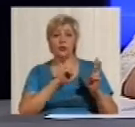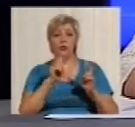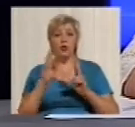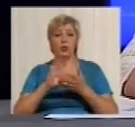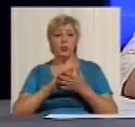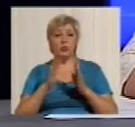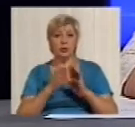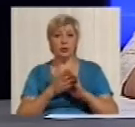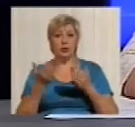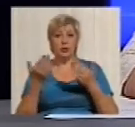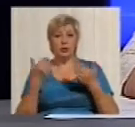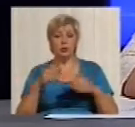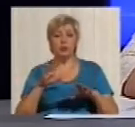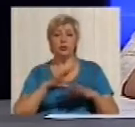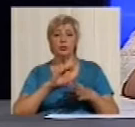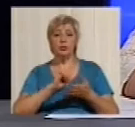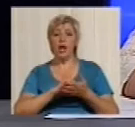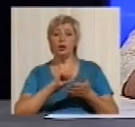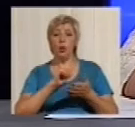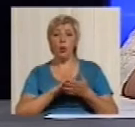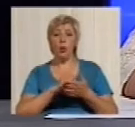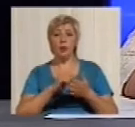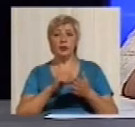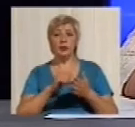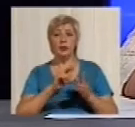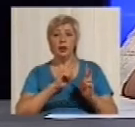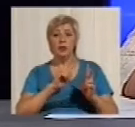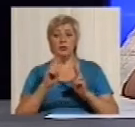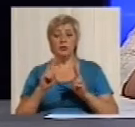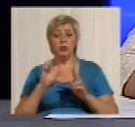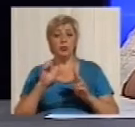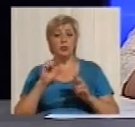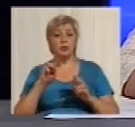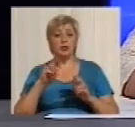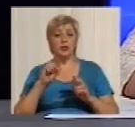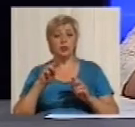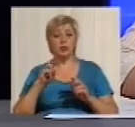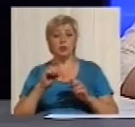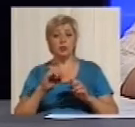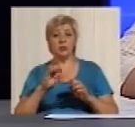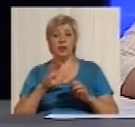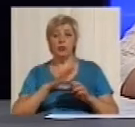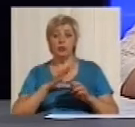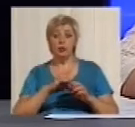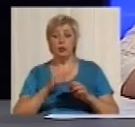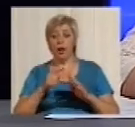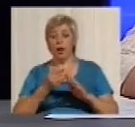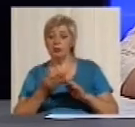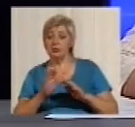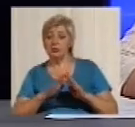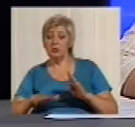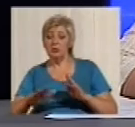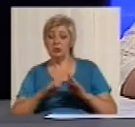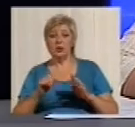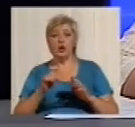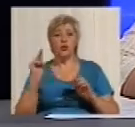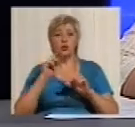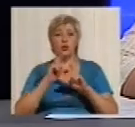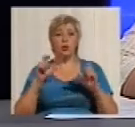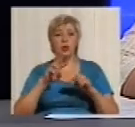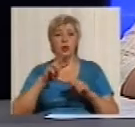була документація і у якому статусі вже була певна частина території школи та майна. Будь